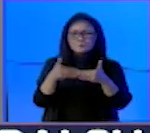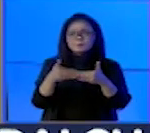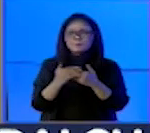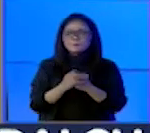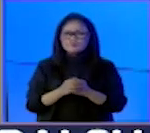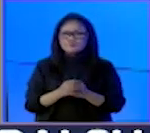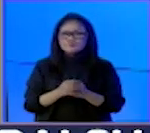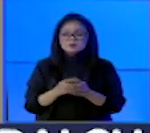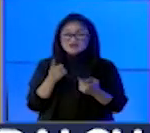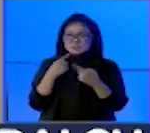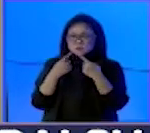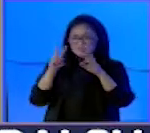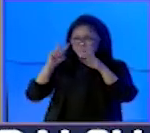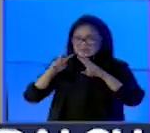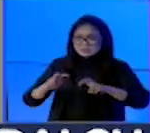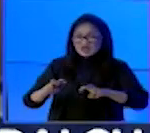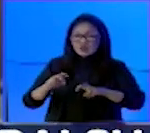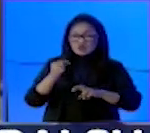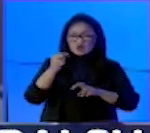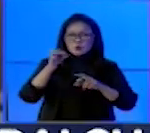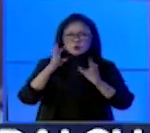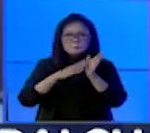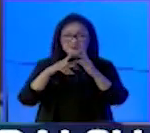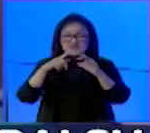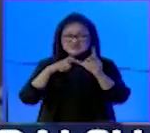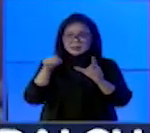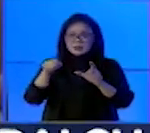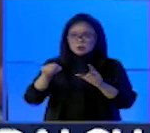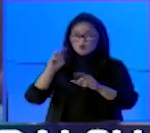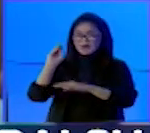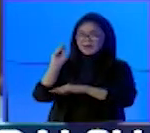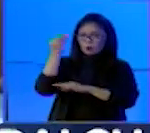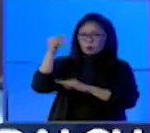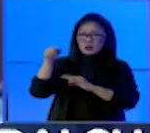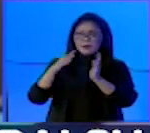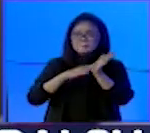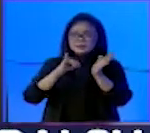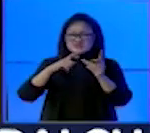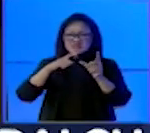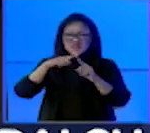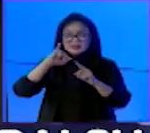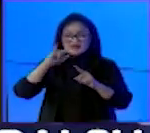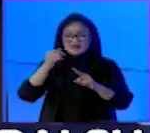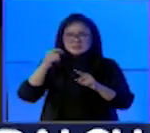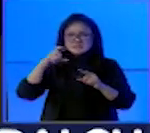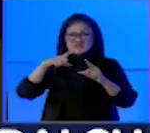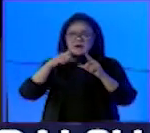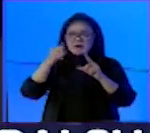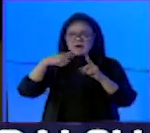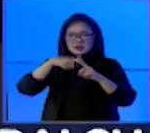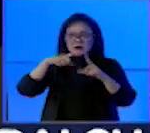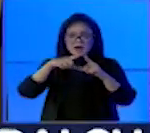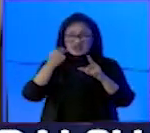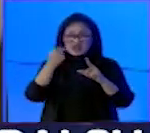Dari hasil penyelidikan Ormas Kandang Wesi Tunggul Rahayu yang diketuai oleh Mr. Profesor Insinyur Cakraningrat alias Sutarman,